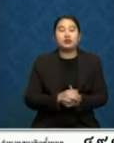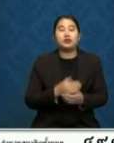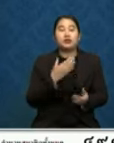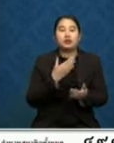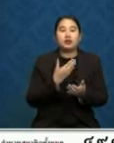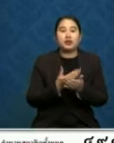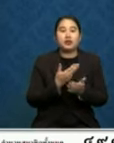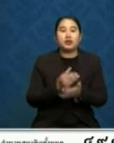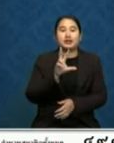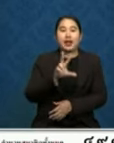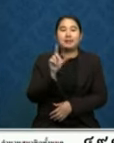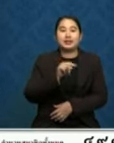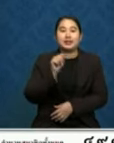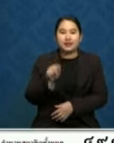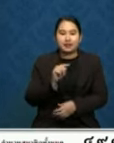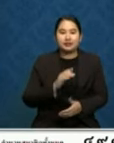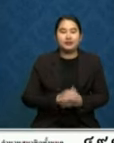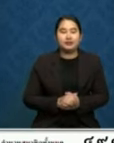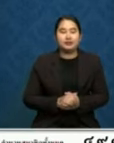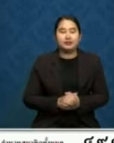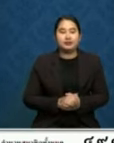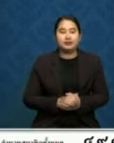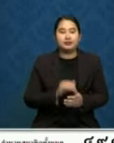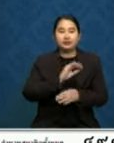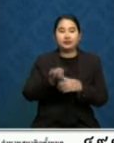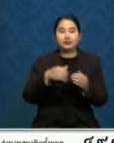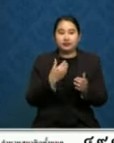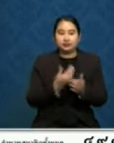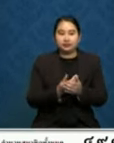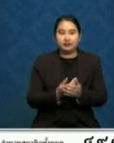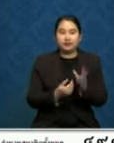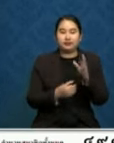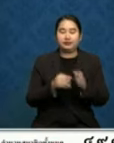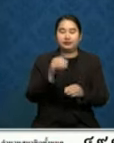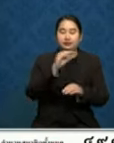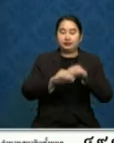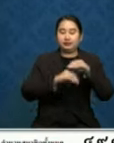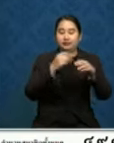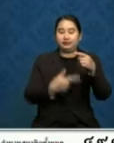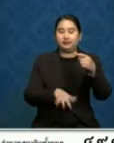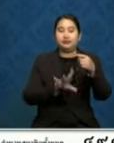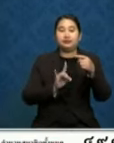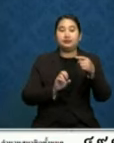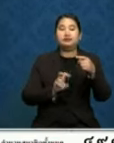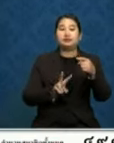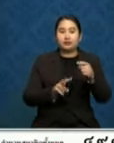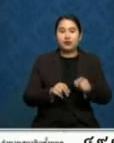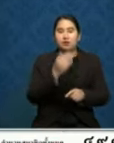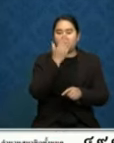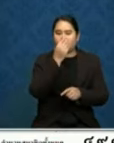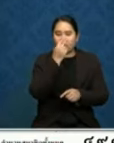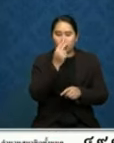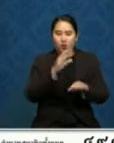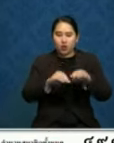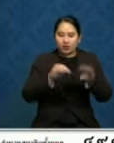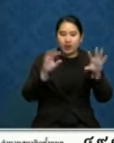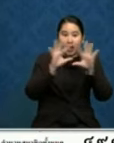ครับ 3% ของงบประมาณทั้งหมดจากทั้งหมด82โครงการนะครับเพื่อป้องกันการทับซ้อน